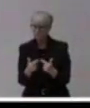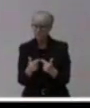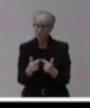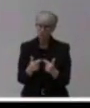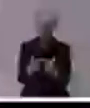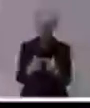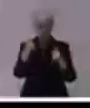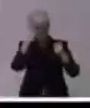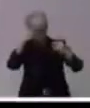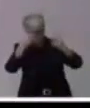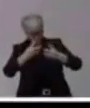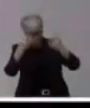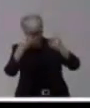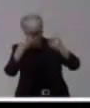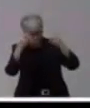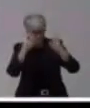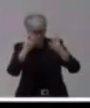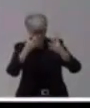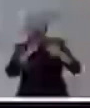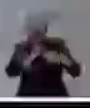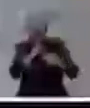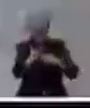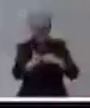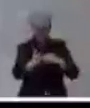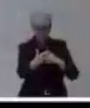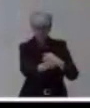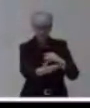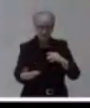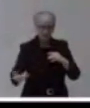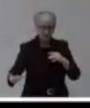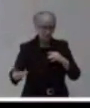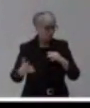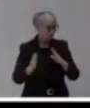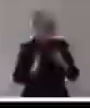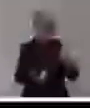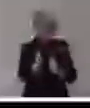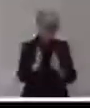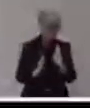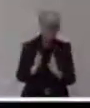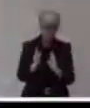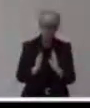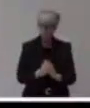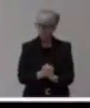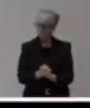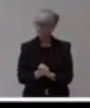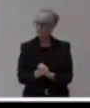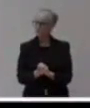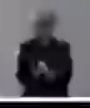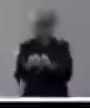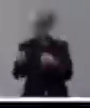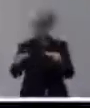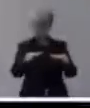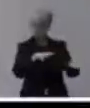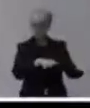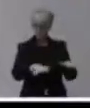un ragionamento insieme con altre organizzazioni del territorio. Quattro sono le piste di azione